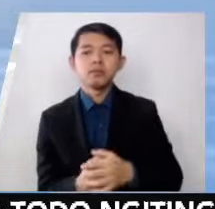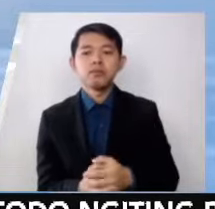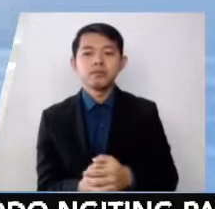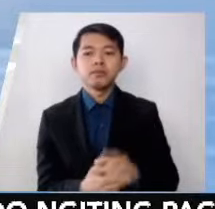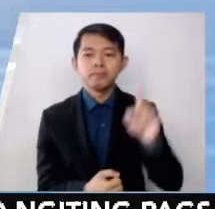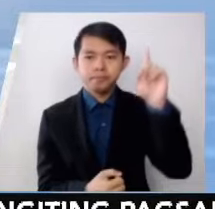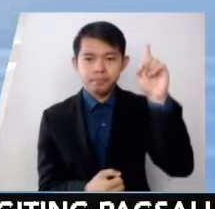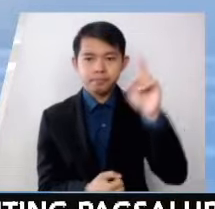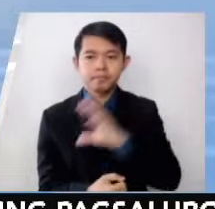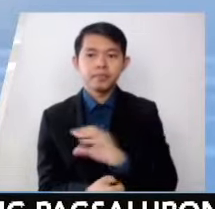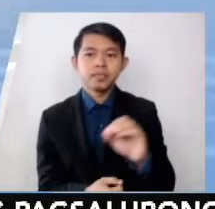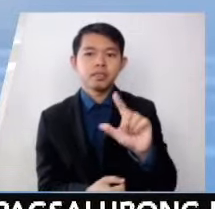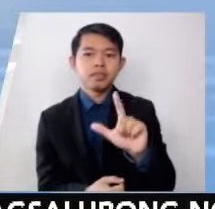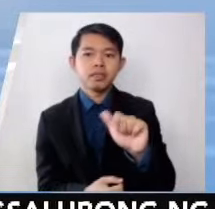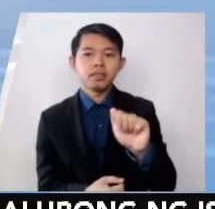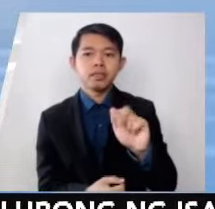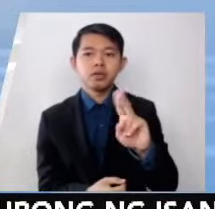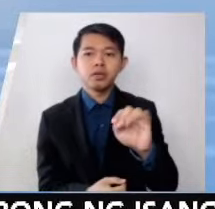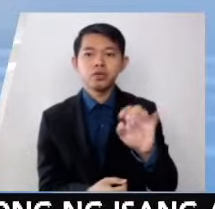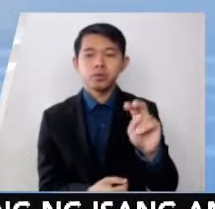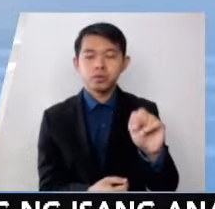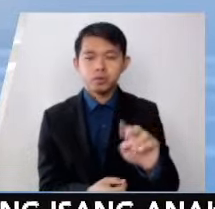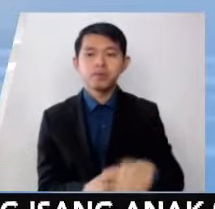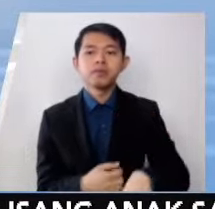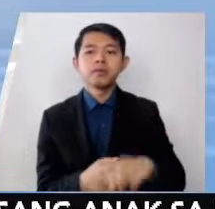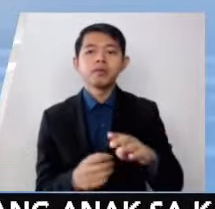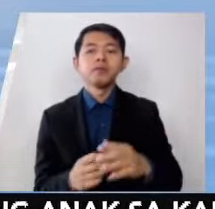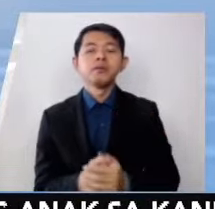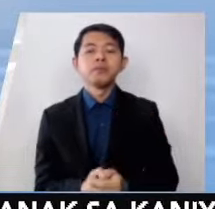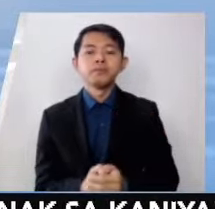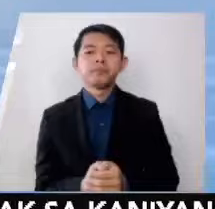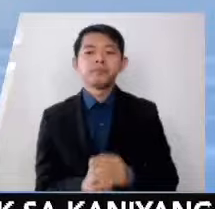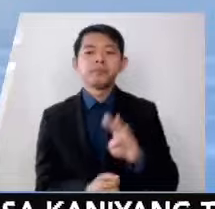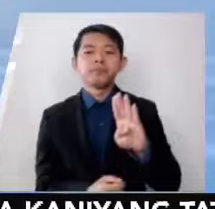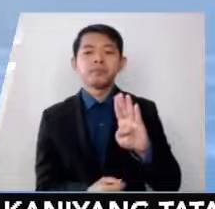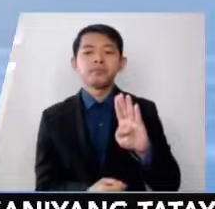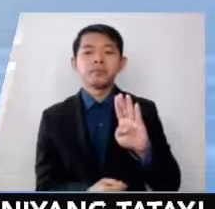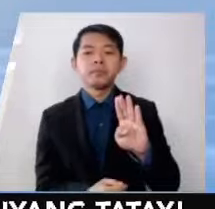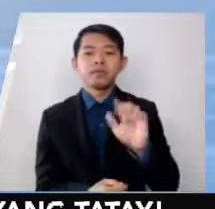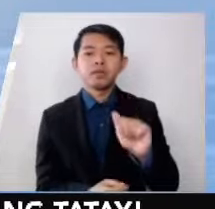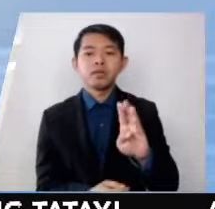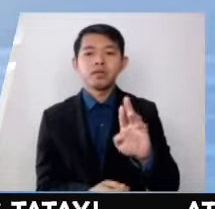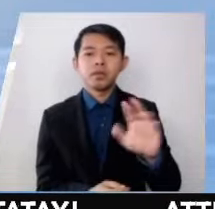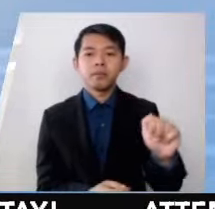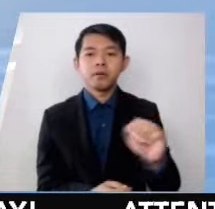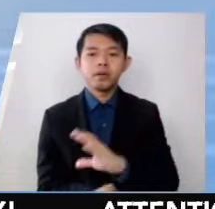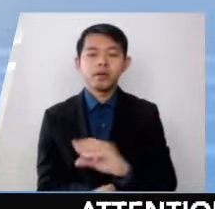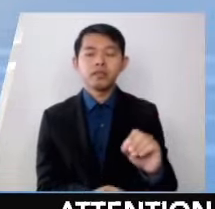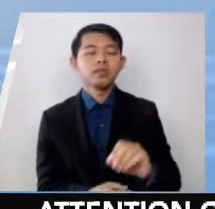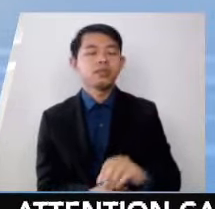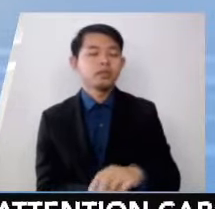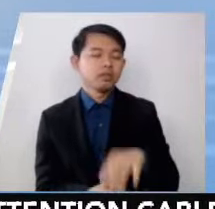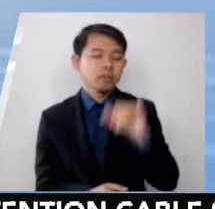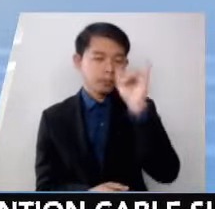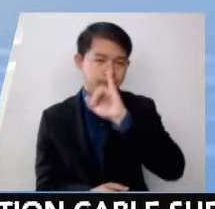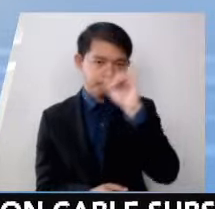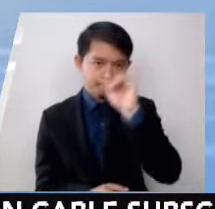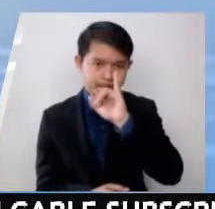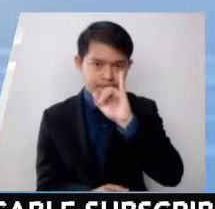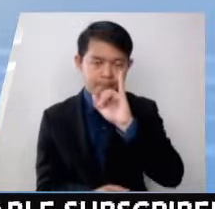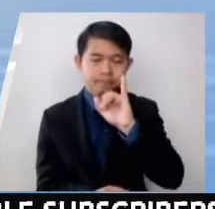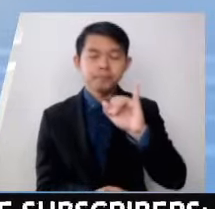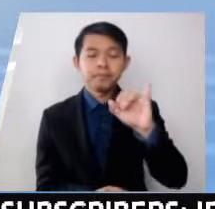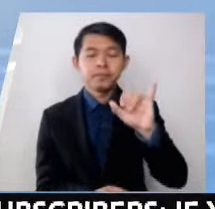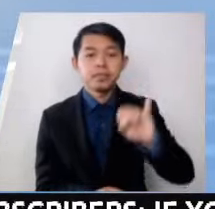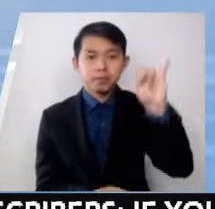Union, Abra, Ilocos Sur at Nueva Vizcaya. Wala ring klase sa lahat ng private at public schools sa Naga,